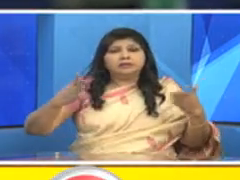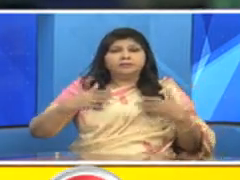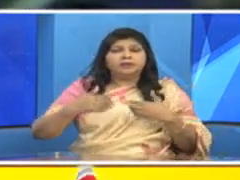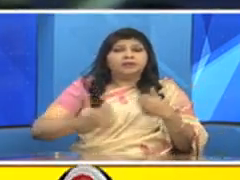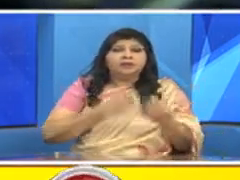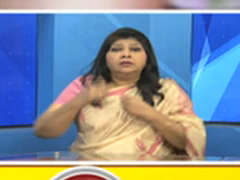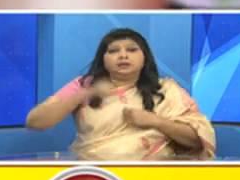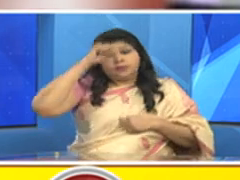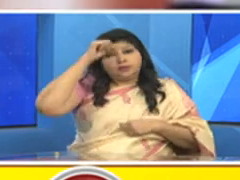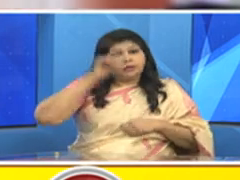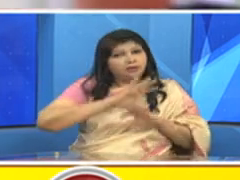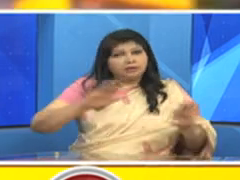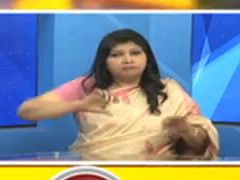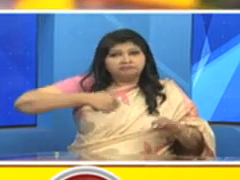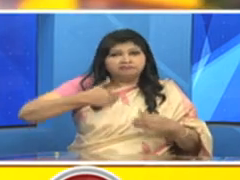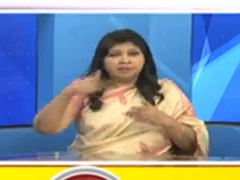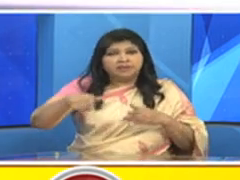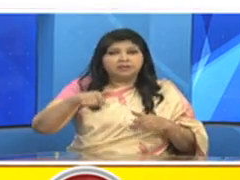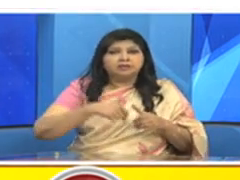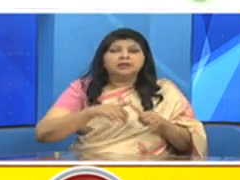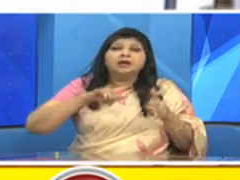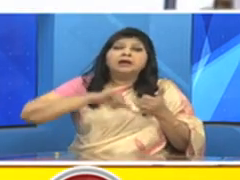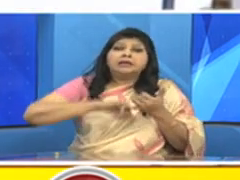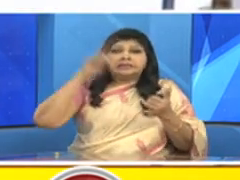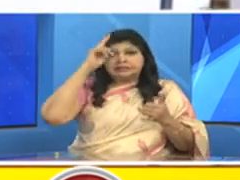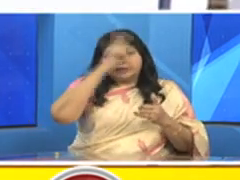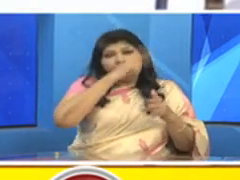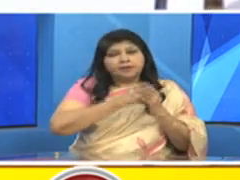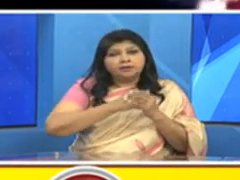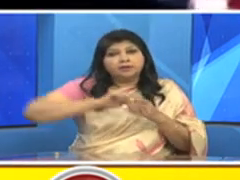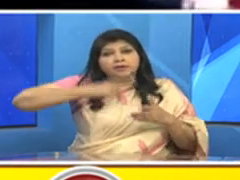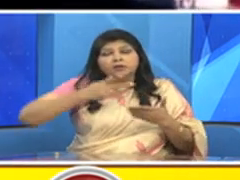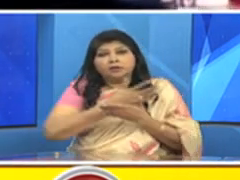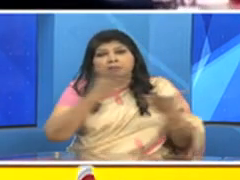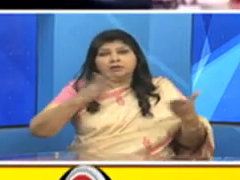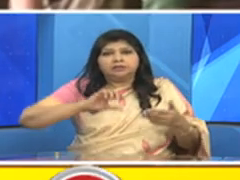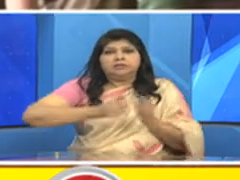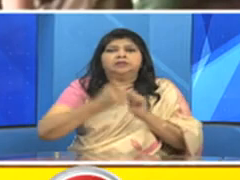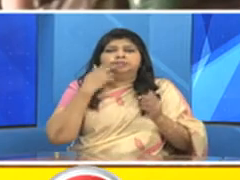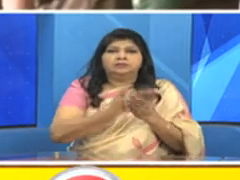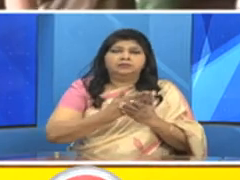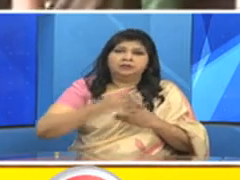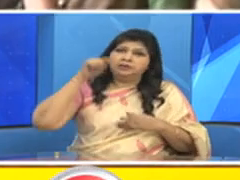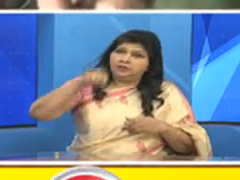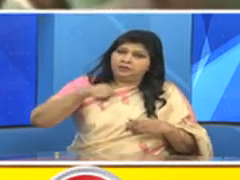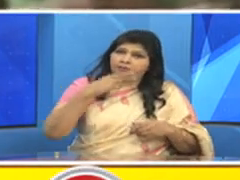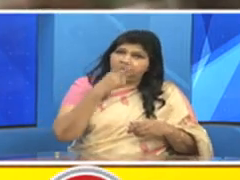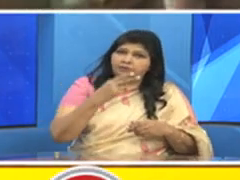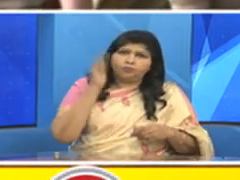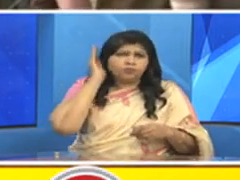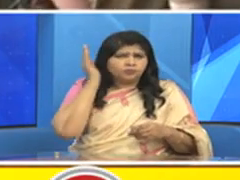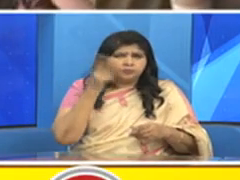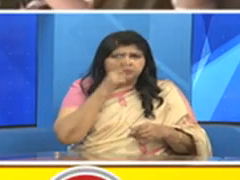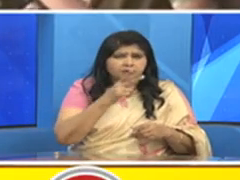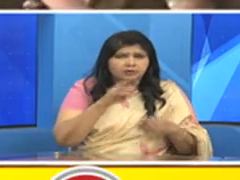खेलो इंडिया गेम्स का सफल आयोजन करने वाले असम में एक और बड़ा काम हुआ है। आपने भी न्यूज़ में देखा